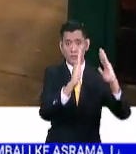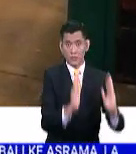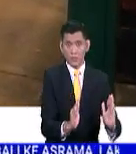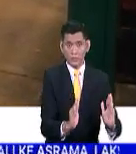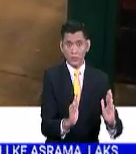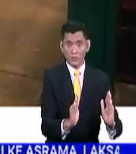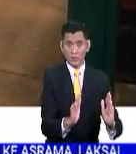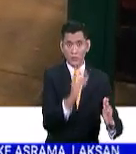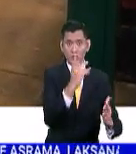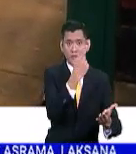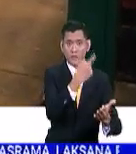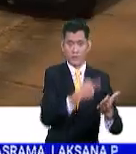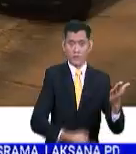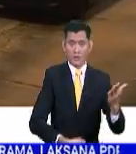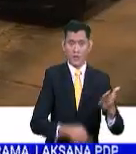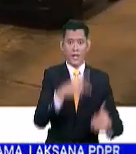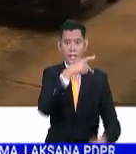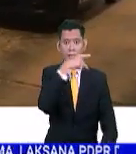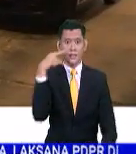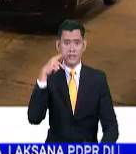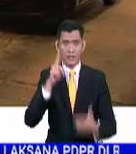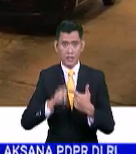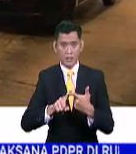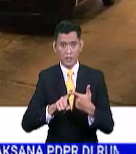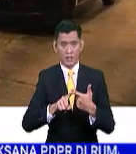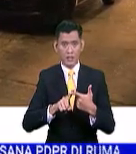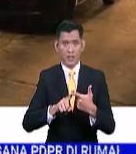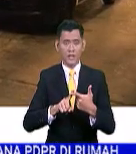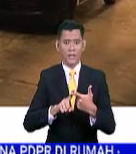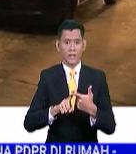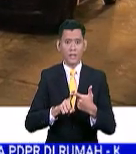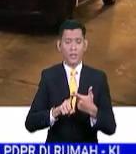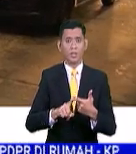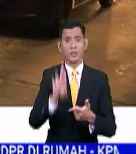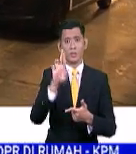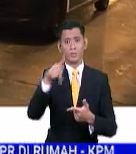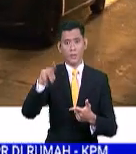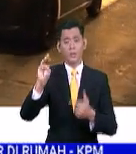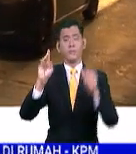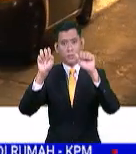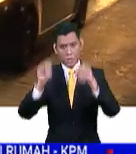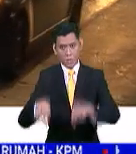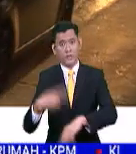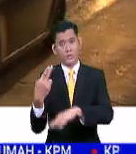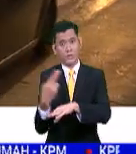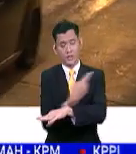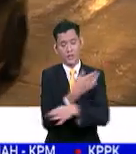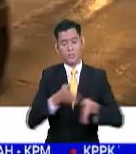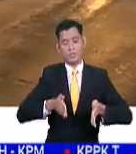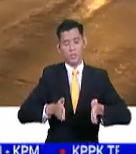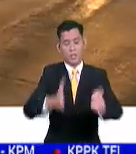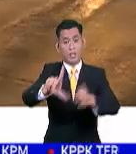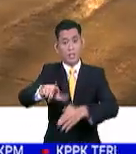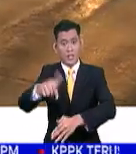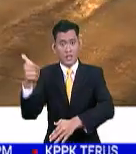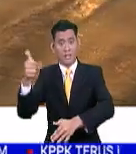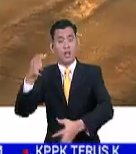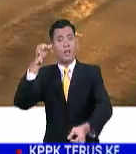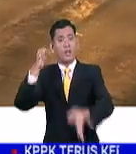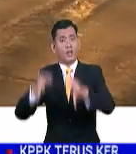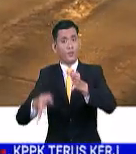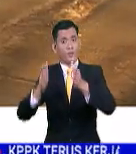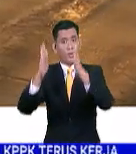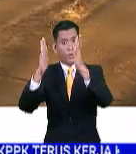terdekat iaitu Plaza Tol Kajang dan Plaza Tol Universiti Putra Malaysia UPM. Manakala bagi pengguna yang bertolak jauh